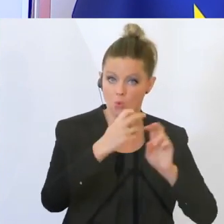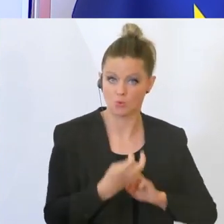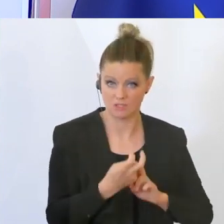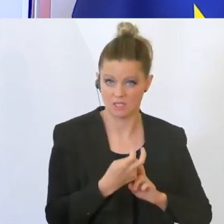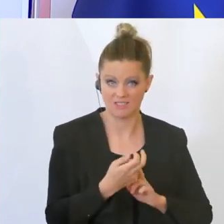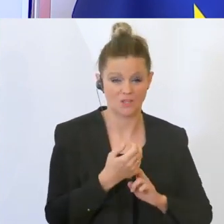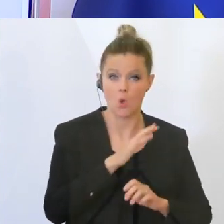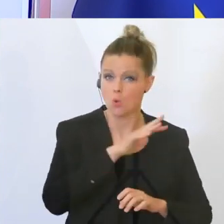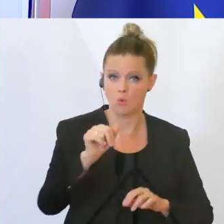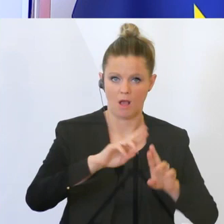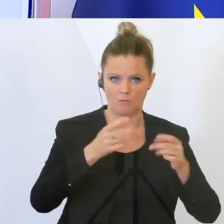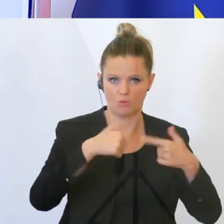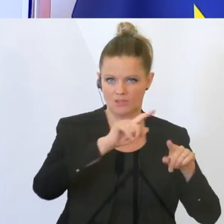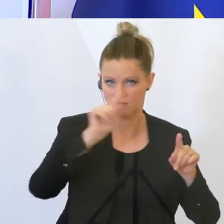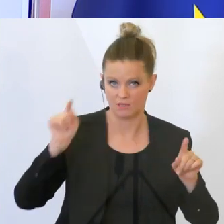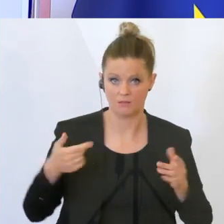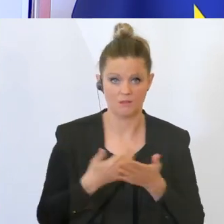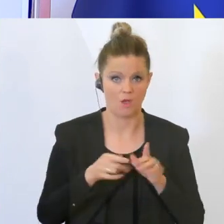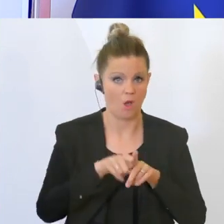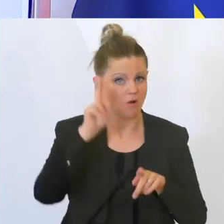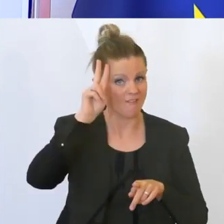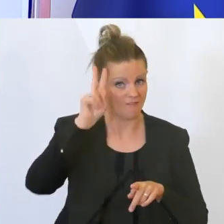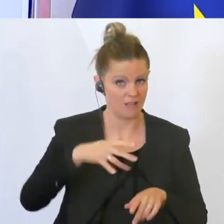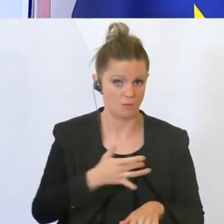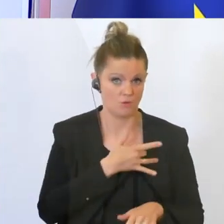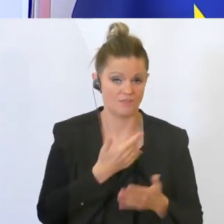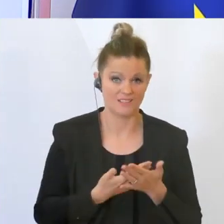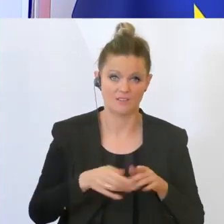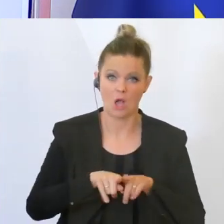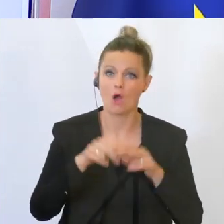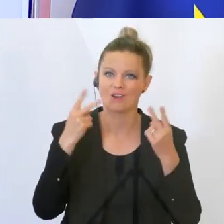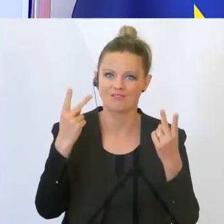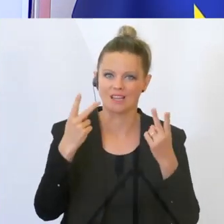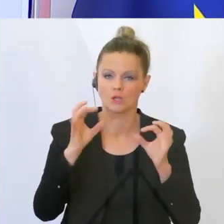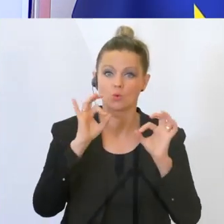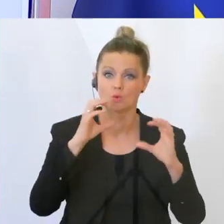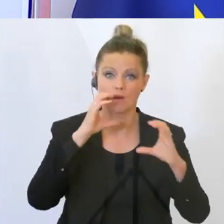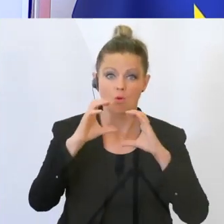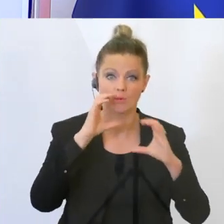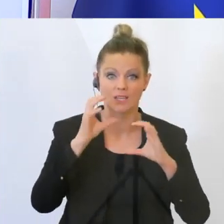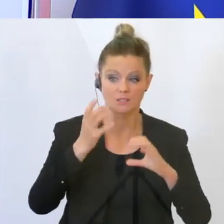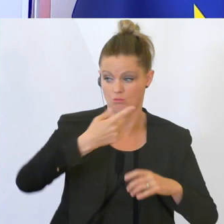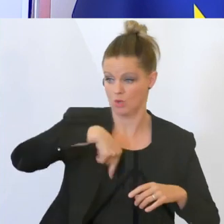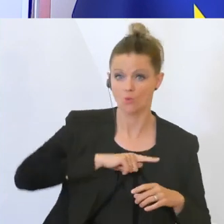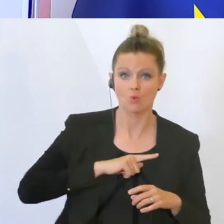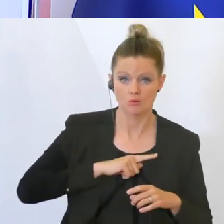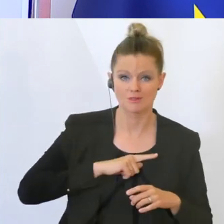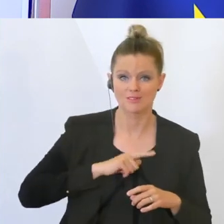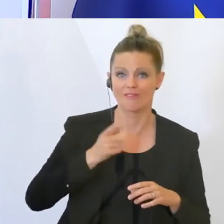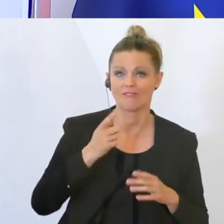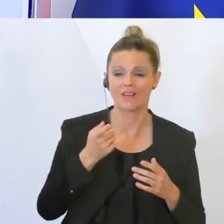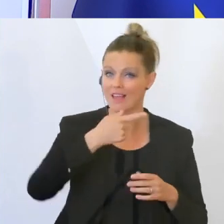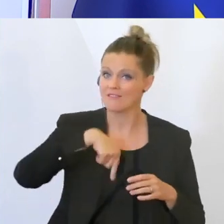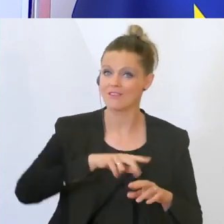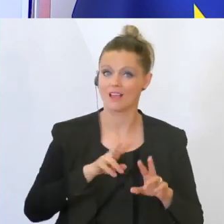in jedem Bundesland, so auch in Wien. Und wichtig wäre natürlich eine gute Kommunikation auch mit uns. Wir